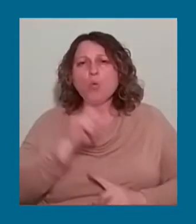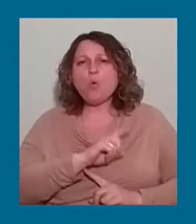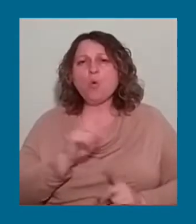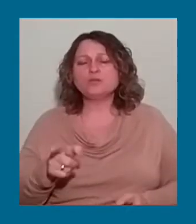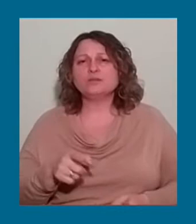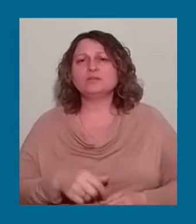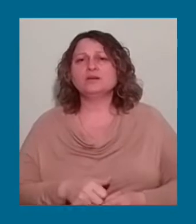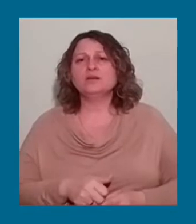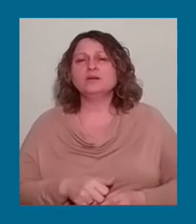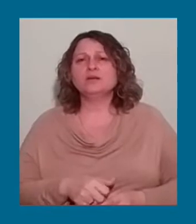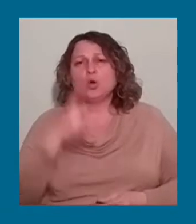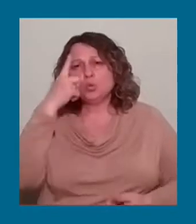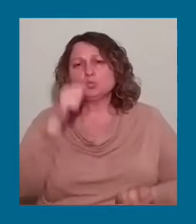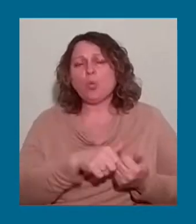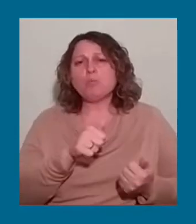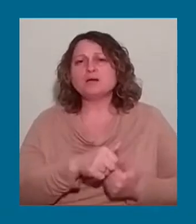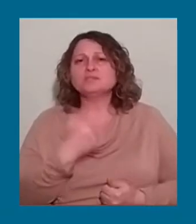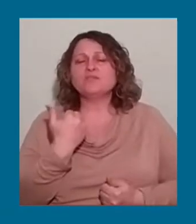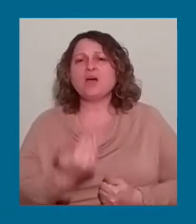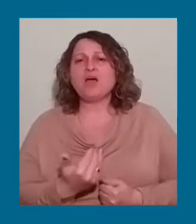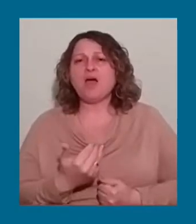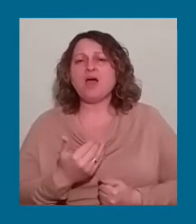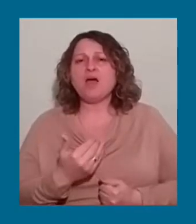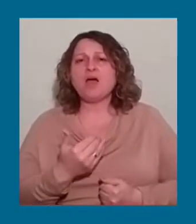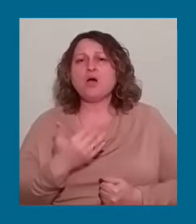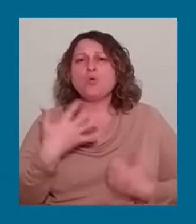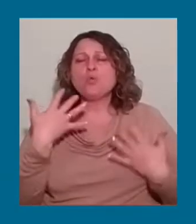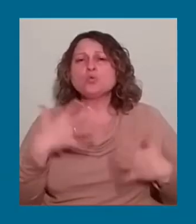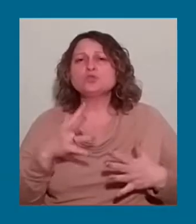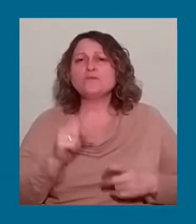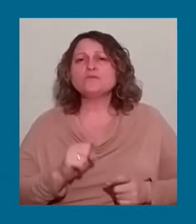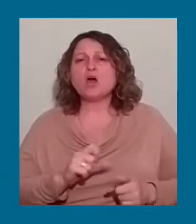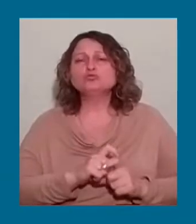доходить. Тупость твоя. Вийшов вже на школу, на район цілий.